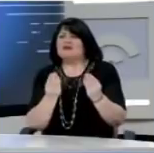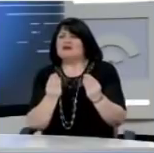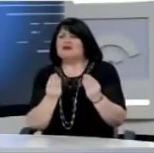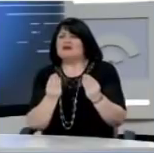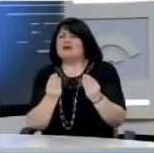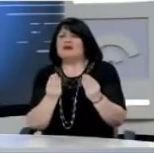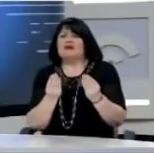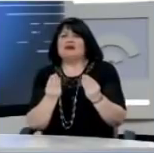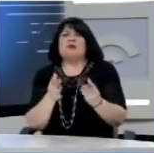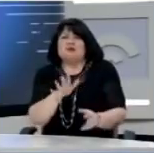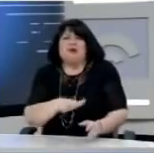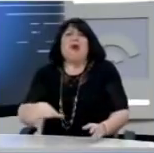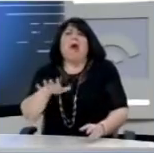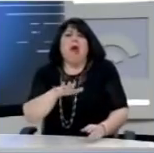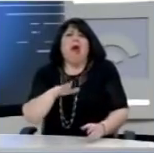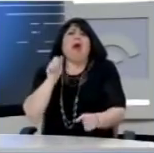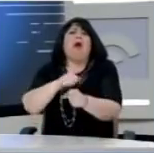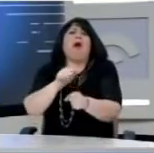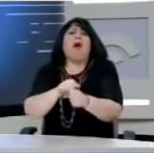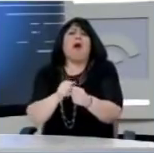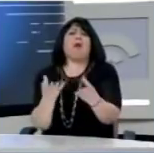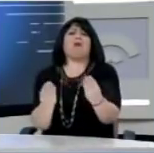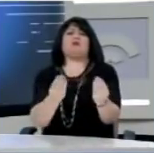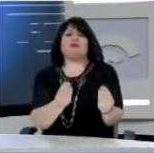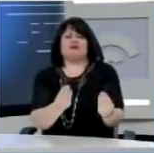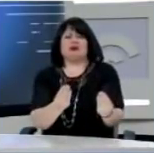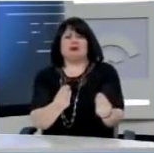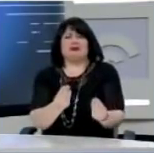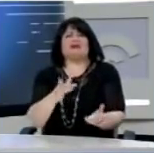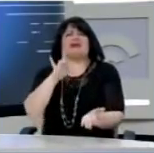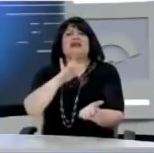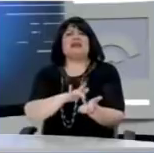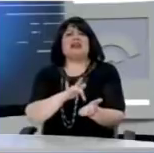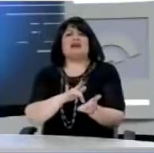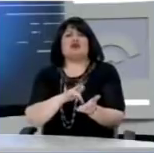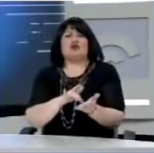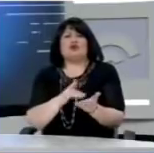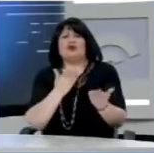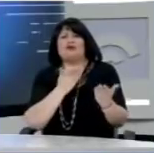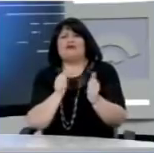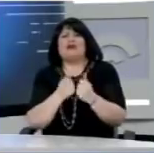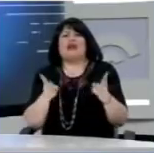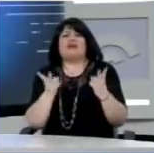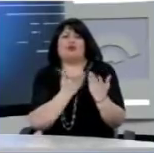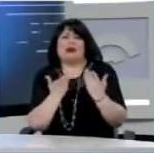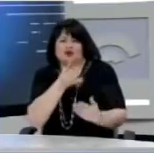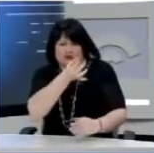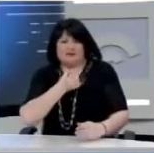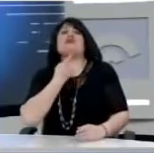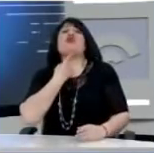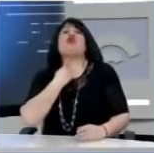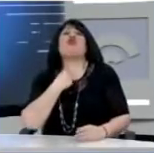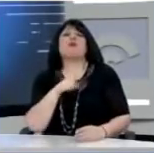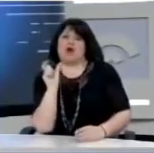αδαής πλειοψηφία. Την άλλη, στο Κέντρο Φιλελεύθερων Μελετών, είπατε ότι δεν σας αρέσει